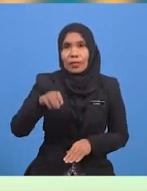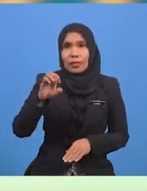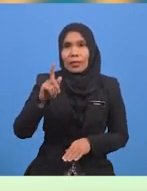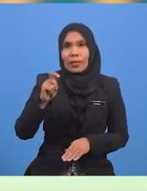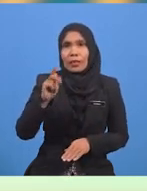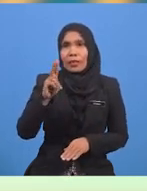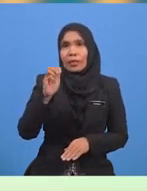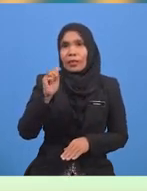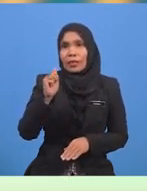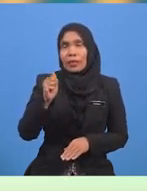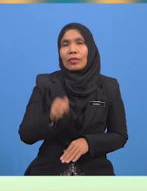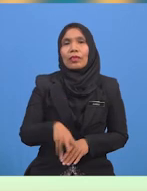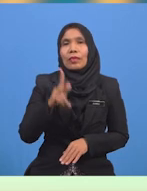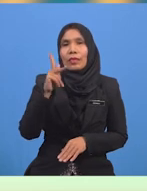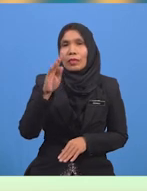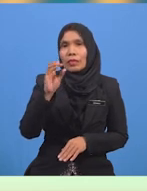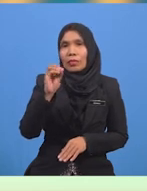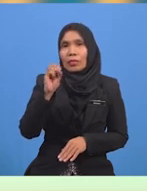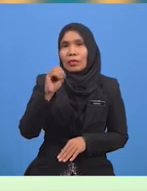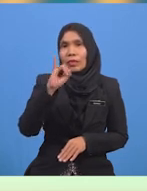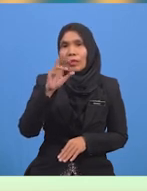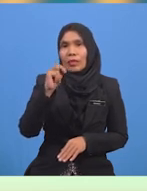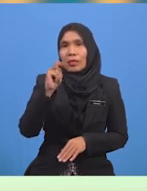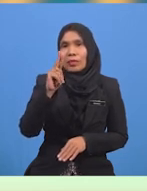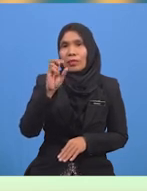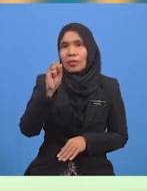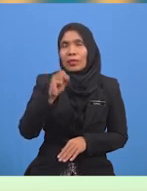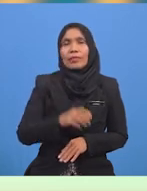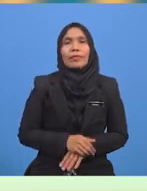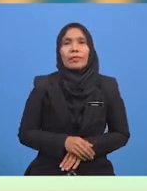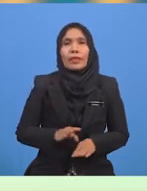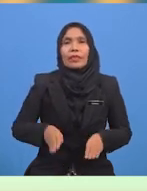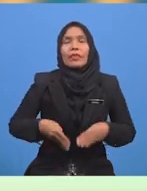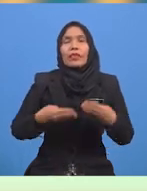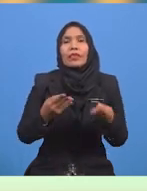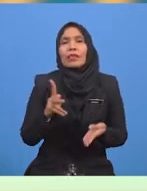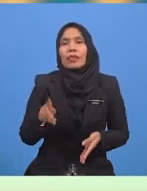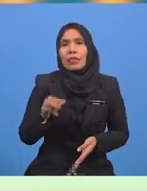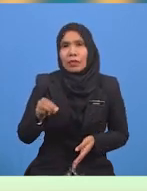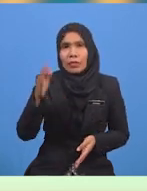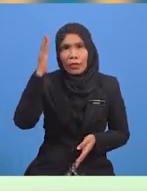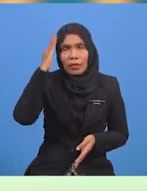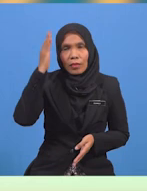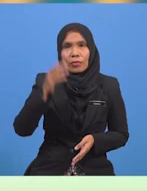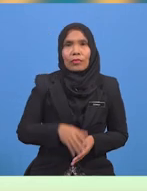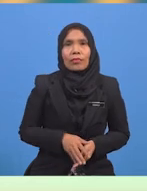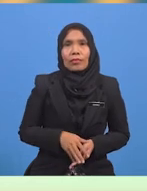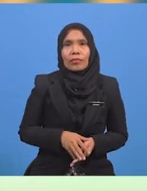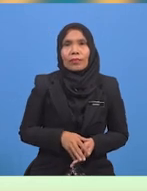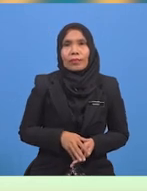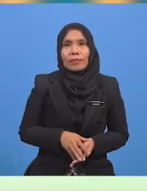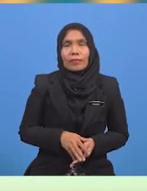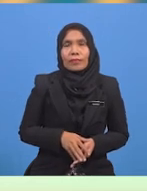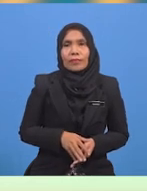Bagaimana murid tahu petua kosinus boleh diaplikasi dalam mencari